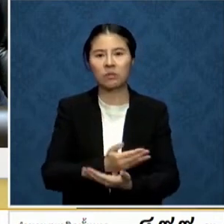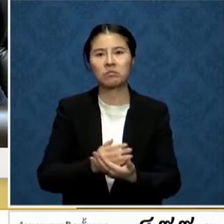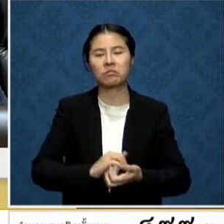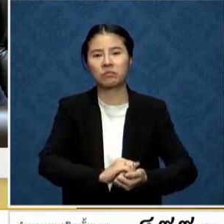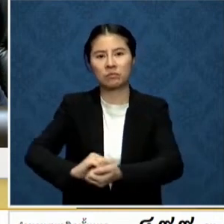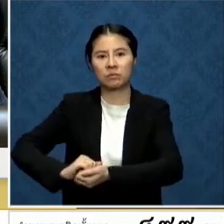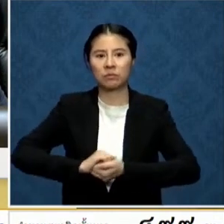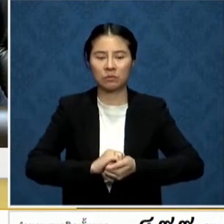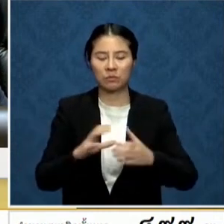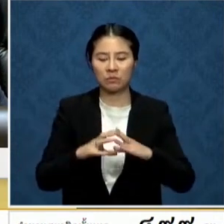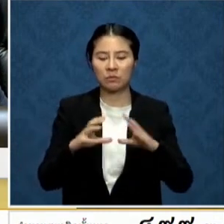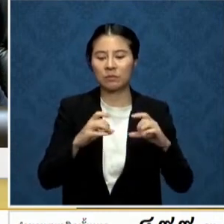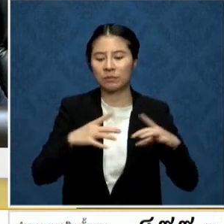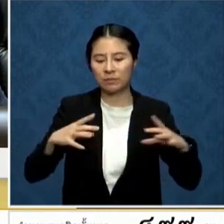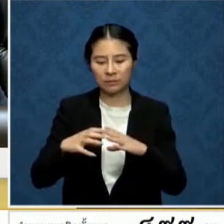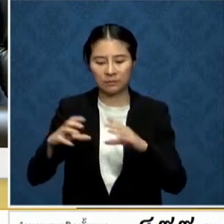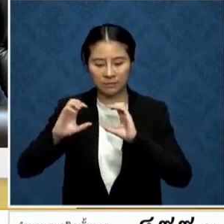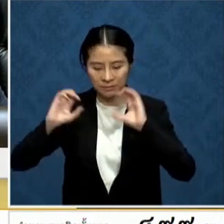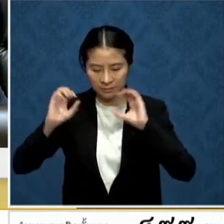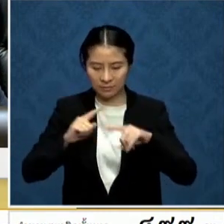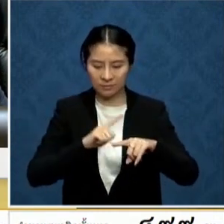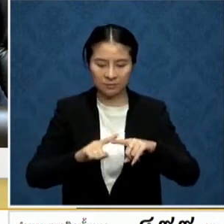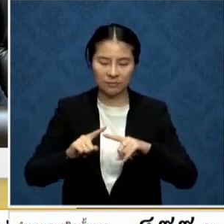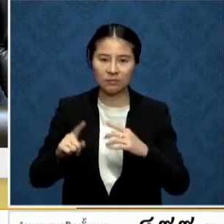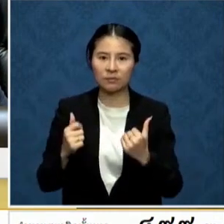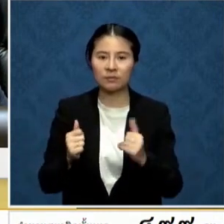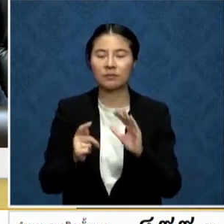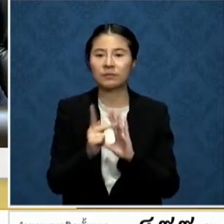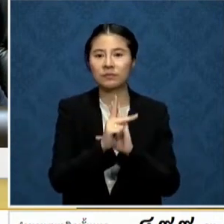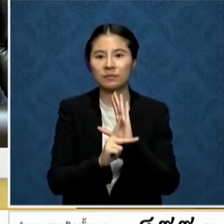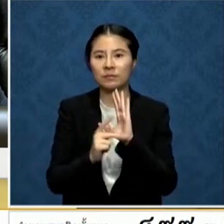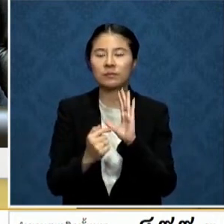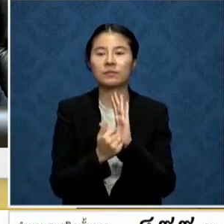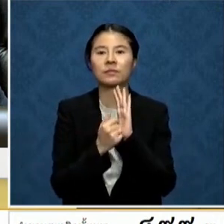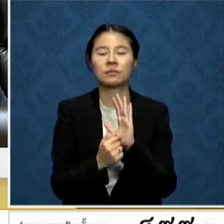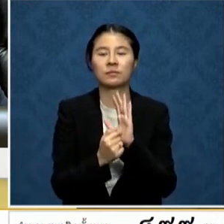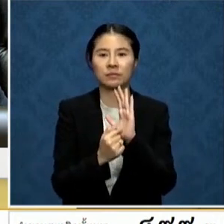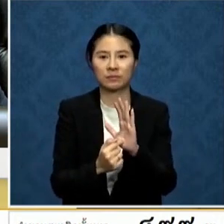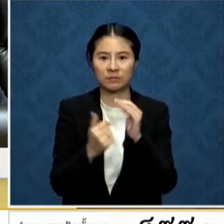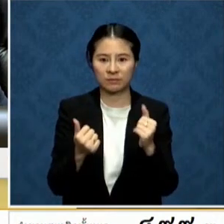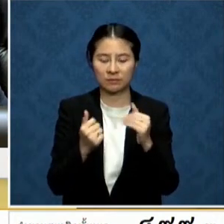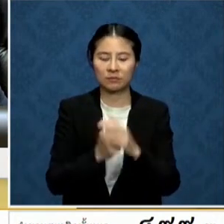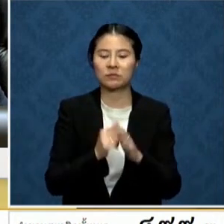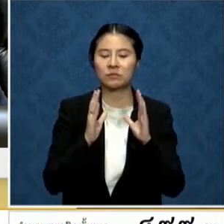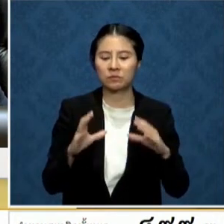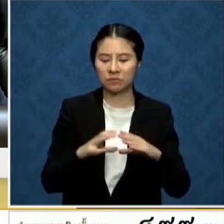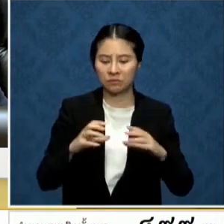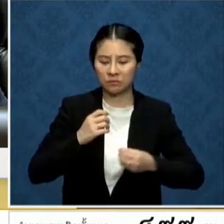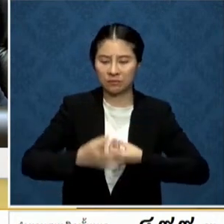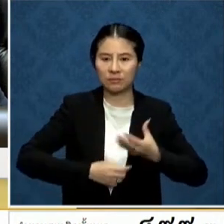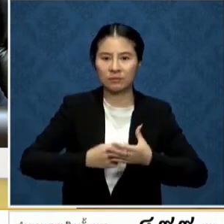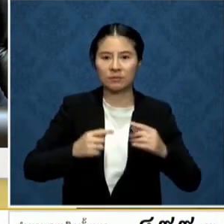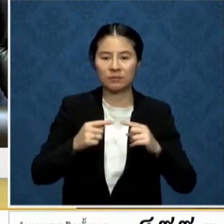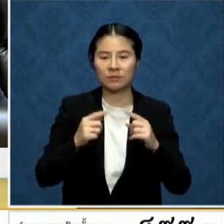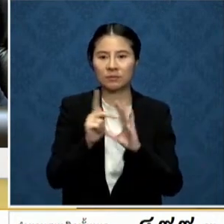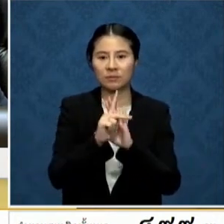ฟากทุกท่านครับกฎหมายแต่ละฉบับที่เราจะผ่านจากสภาชุดนี้ไปโอเคมันอาจจะมาจากแต่ละพรรคแต่สุดท้ายเมื่อ